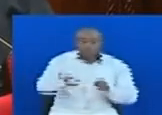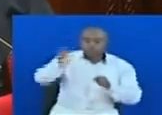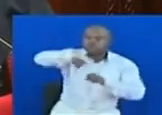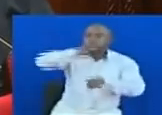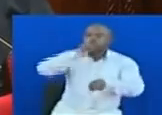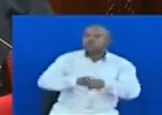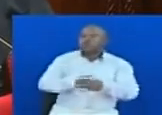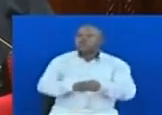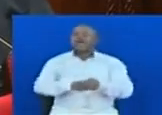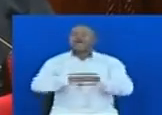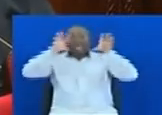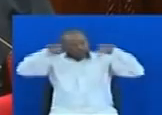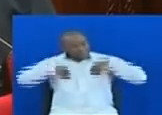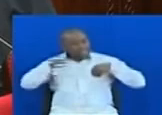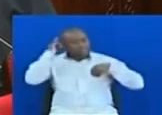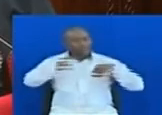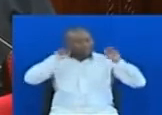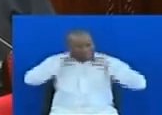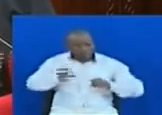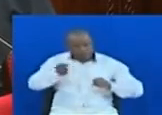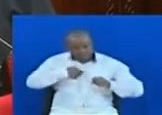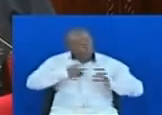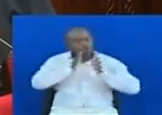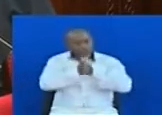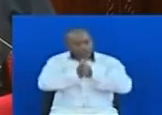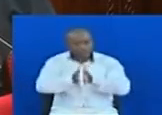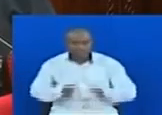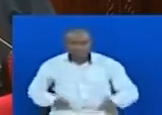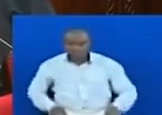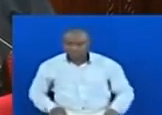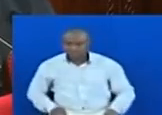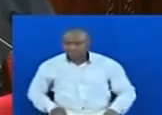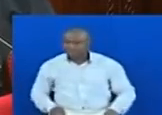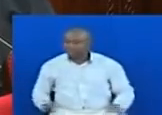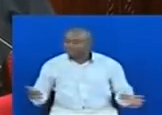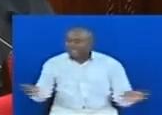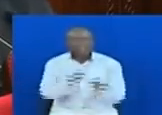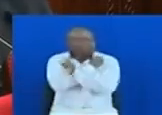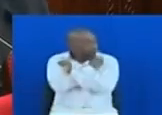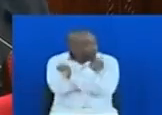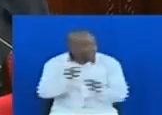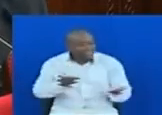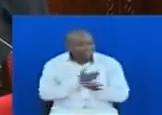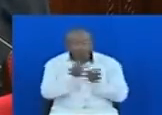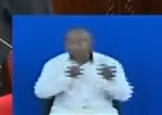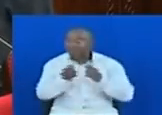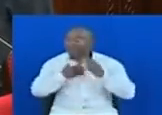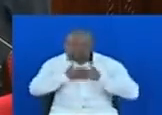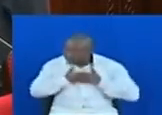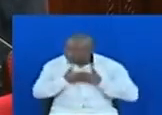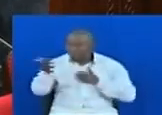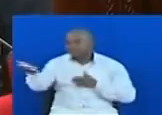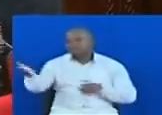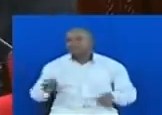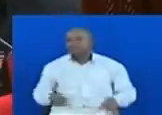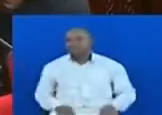akitaka asitake. Sisi ndio tunamuomba. Hatukubali, hamna mjadala mwingine. Asante sana mheshimiwa spika.